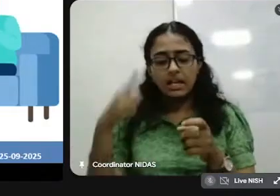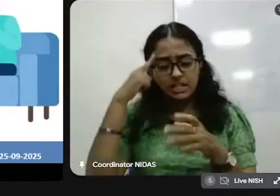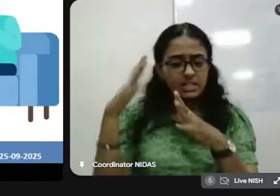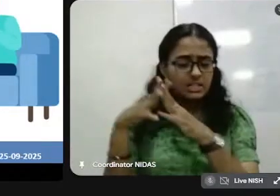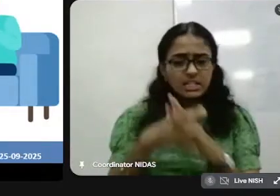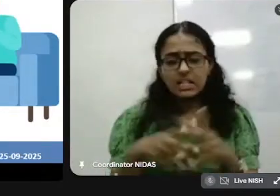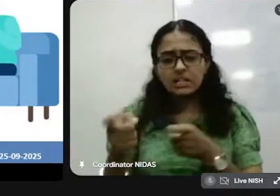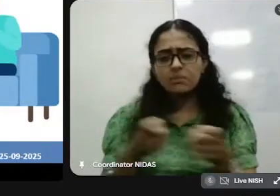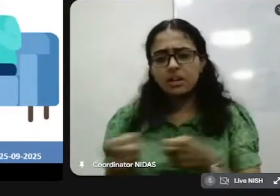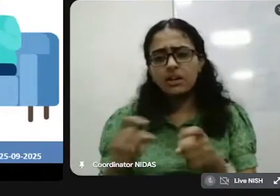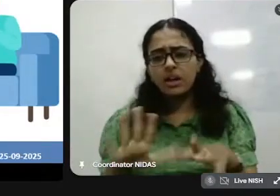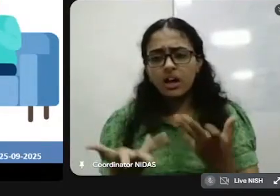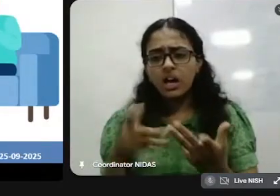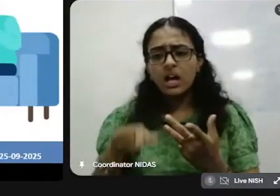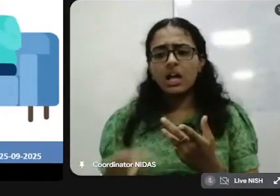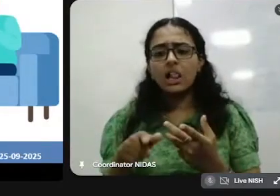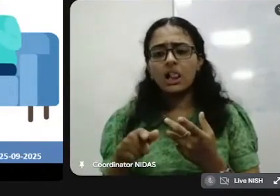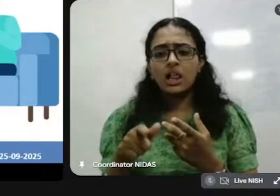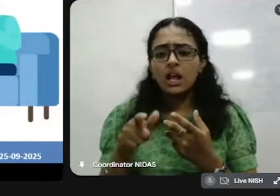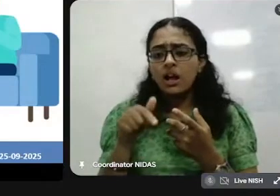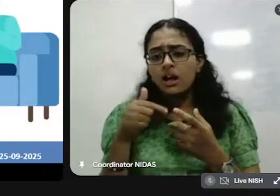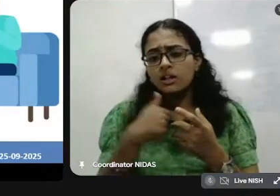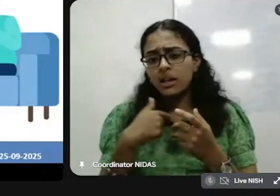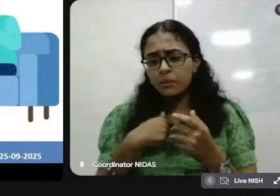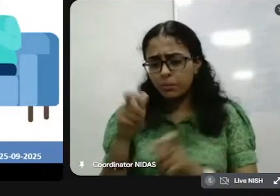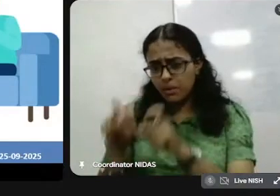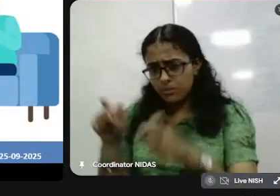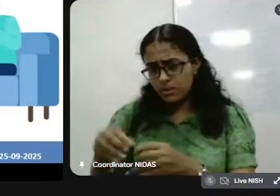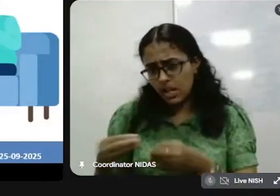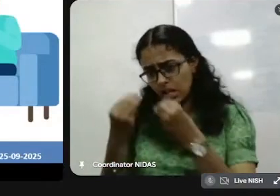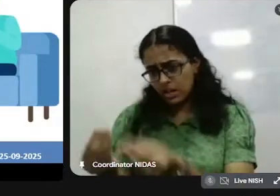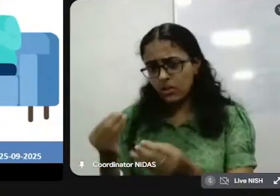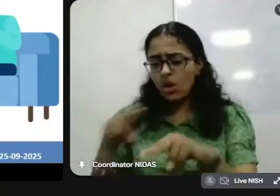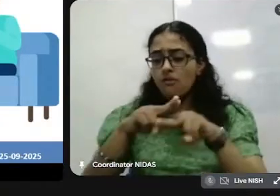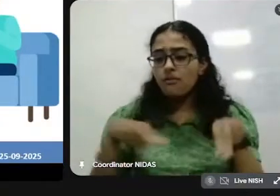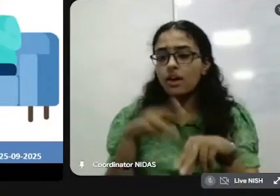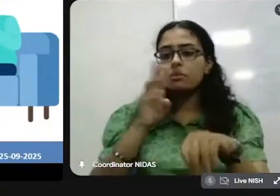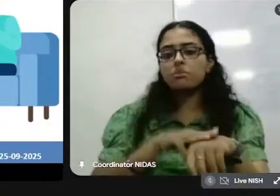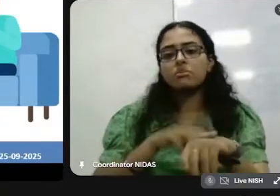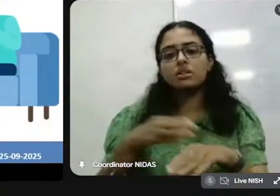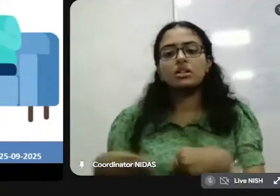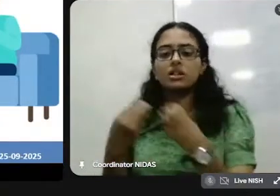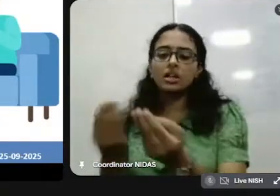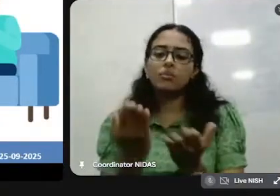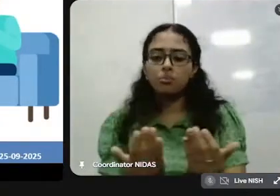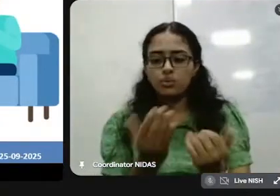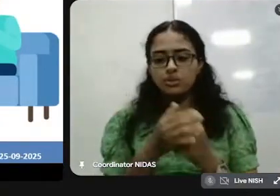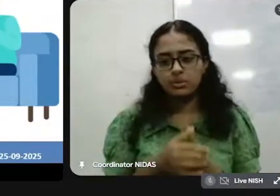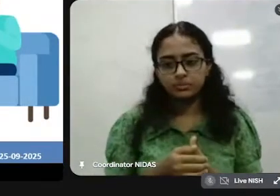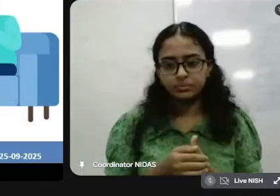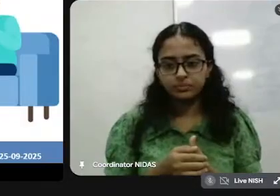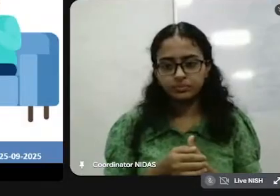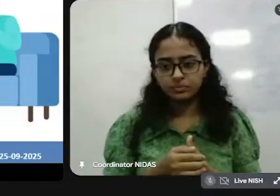മാനേജ്മെന്റ് സ്ട്രോക്ക് സർവൈവേഴ്സിന് നമുക്ക് കൊടുക്കാൻ പറ്റും. അതേപോലെ തന്നെ അവരെ പരിചരിക്കുന്ന ഫാമിലി മെമ്പേഴ്സിന് നമുക്ക് കൊടുക്കാനായിട്ട് സാധിക്കും.